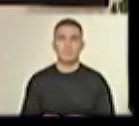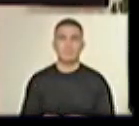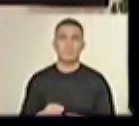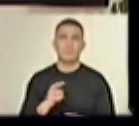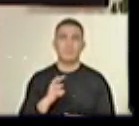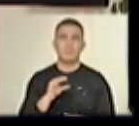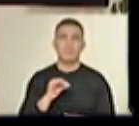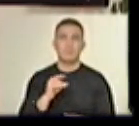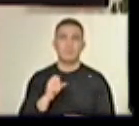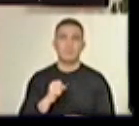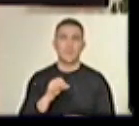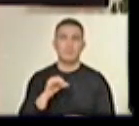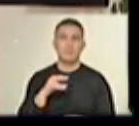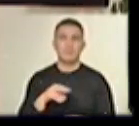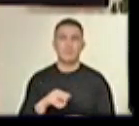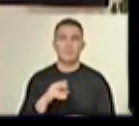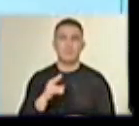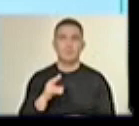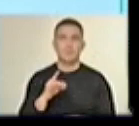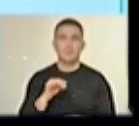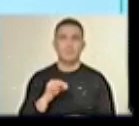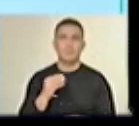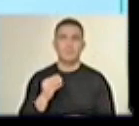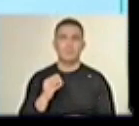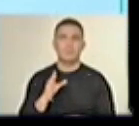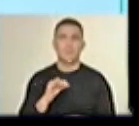Михаил Михайлович Пришвин родился в